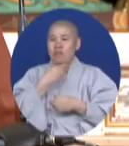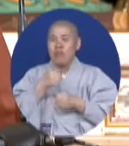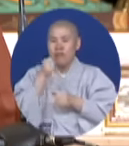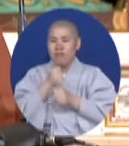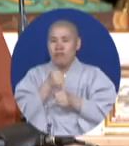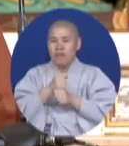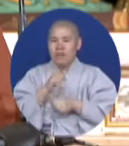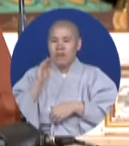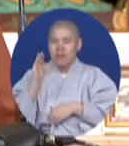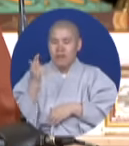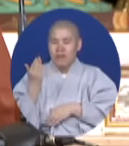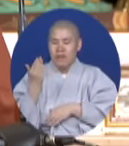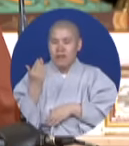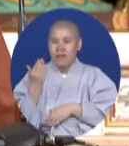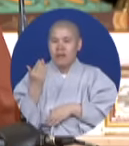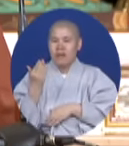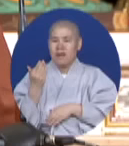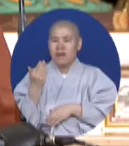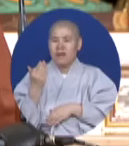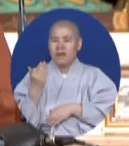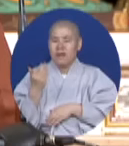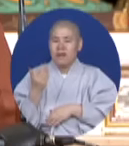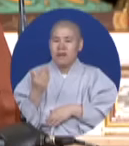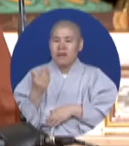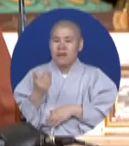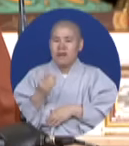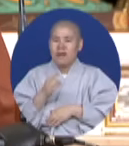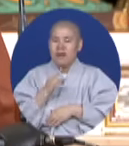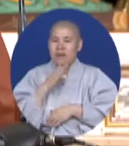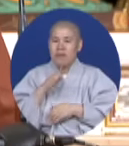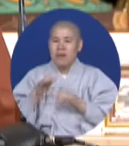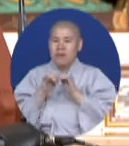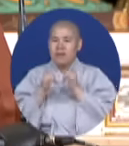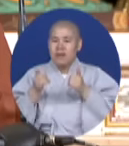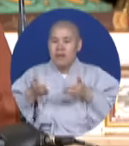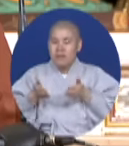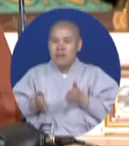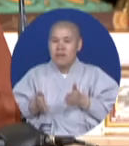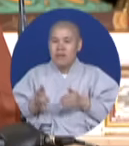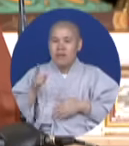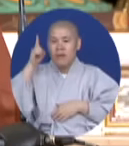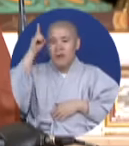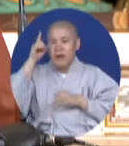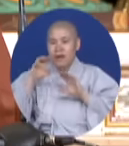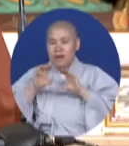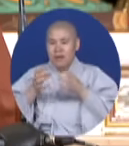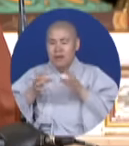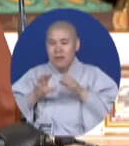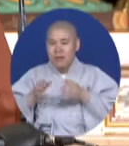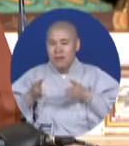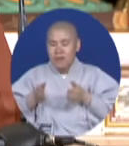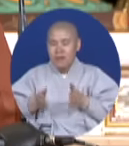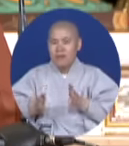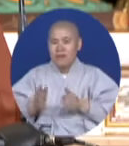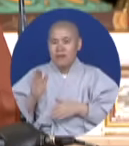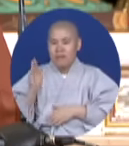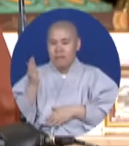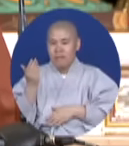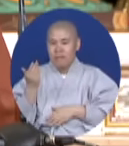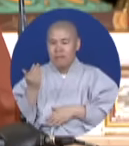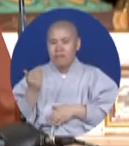이렇게 해야 인간에 태어나고 천상에 태어날 수가 있습니다. 그게